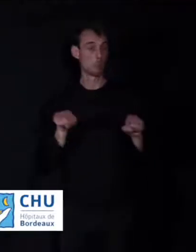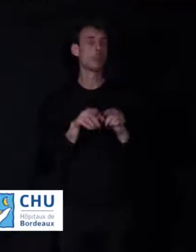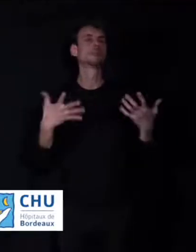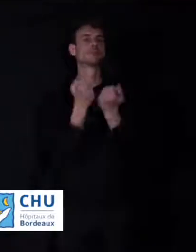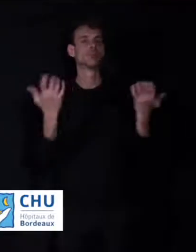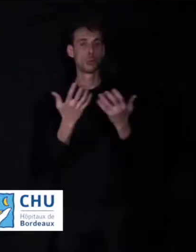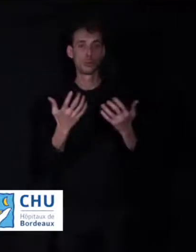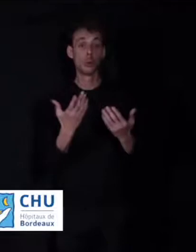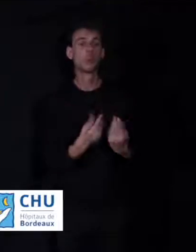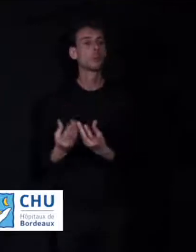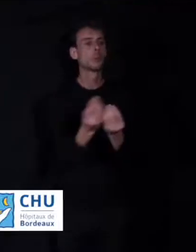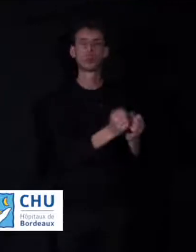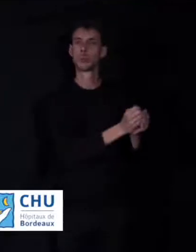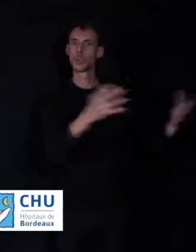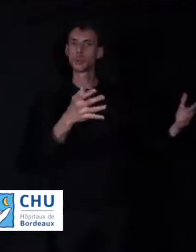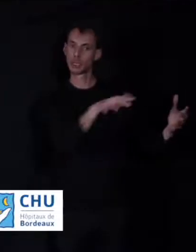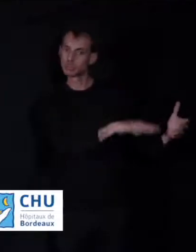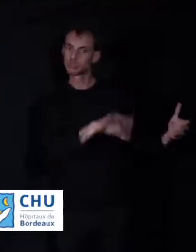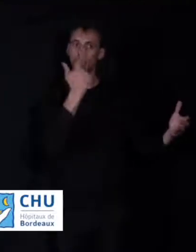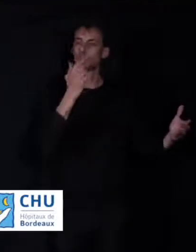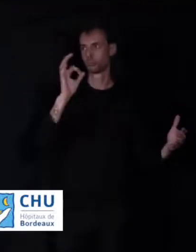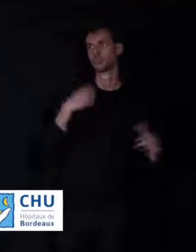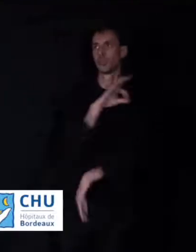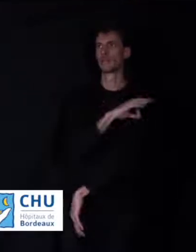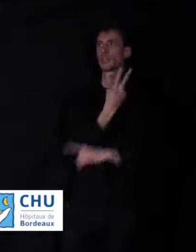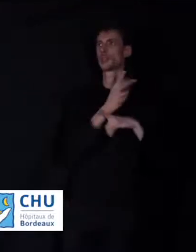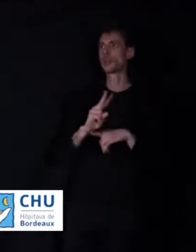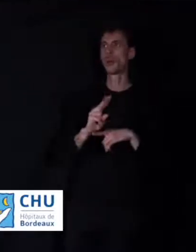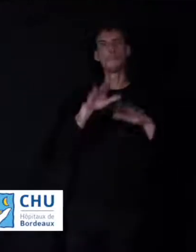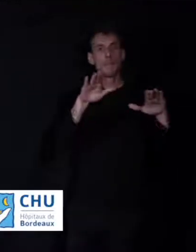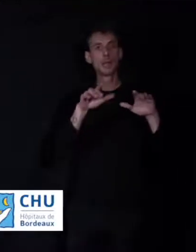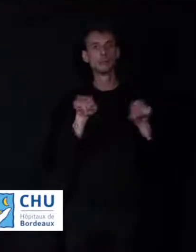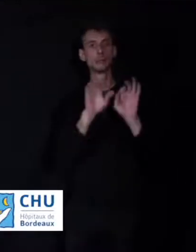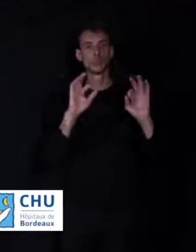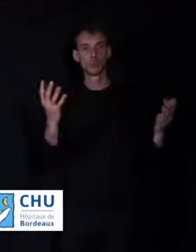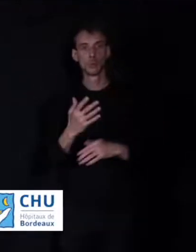potentiellement dangereux, ils ne doutent pas pour autant de leur efficacité.